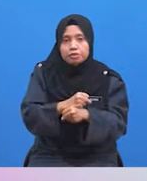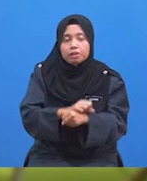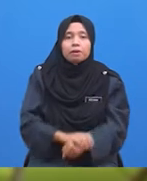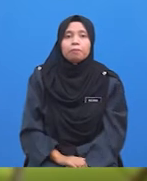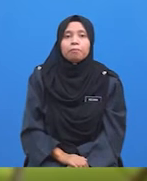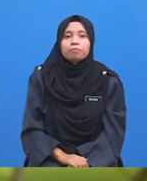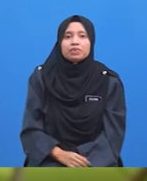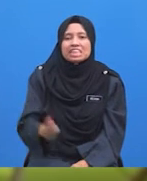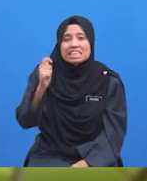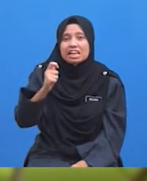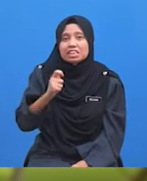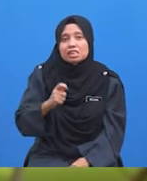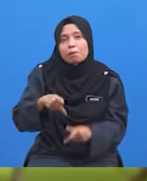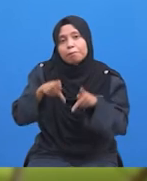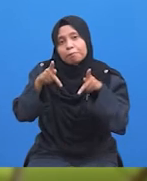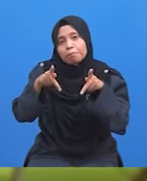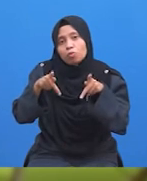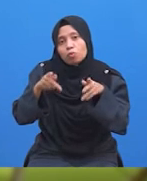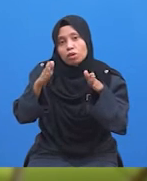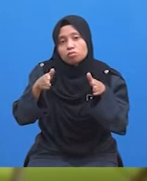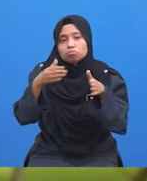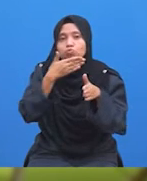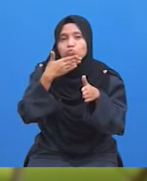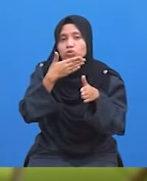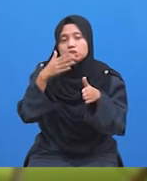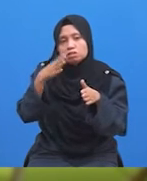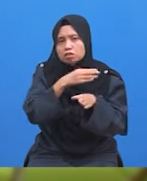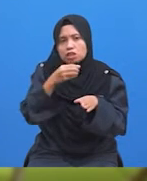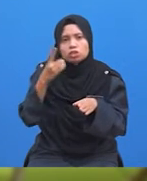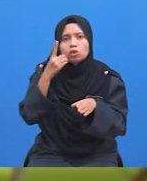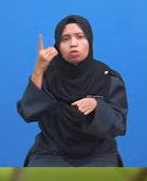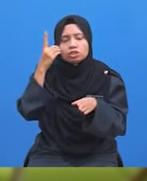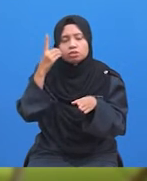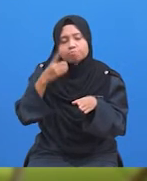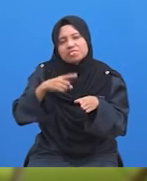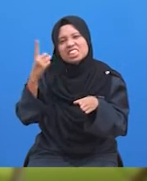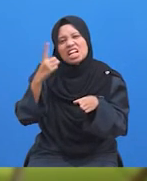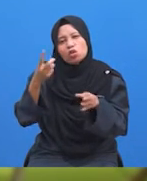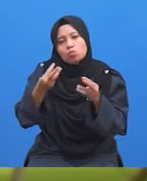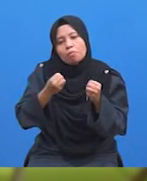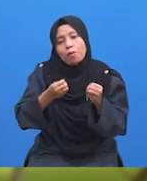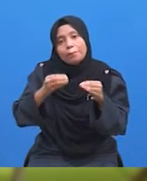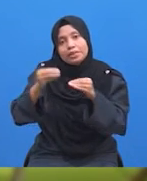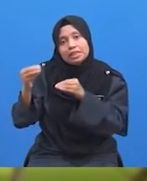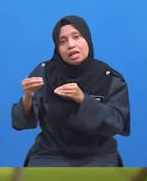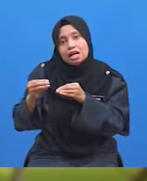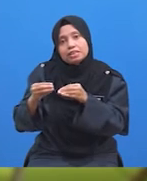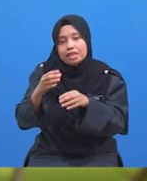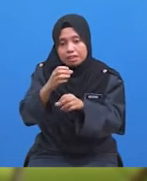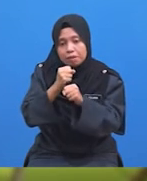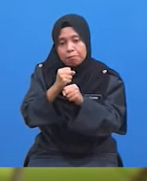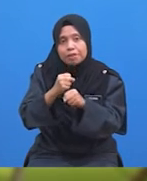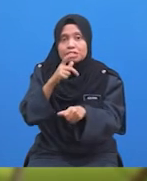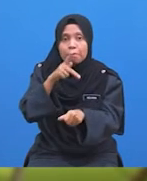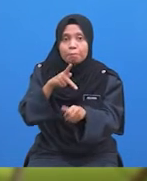tenaga pekerja mode dan dewasa didapati lebih mudah mendapat peluang pekerjaan jadi